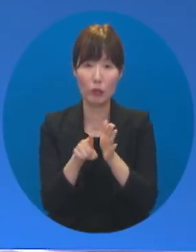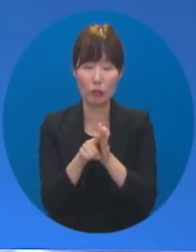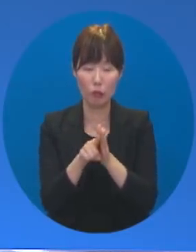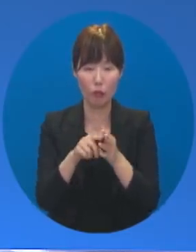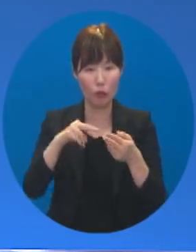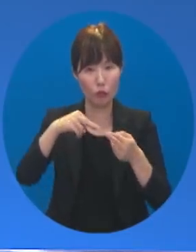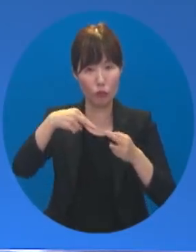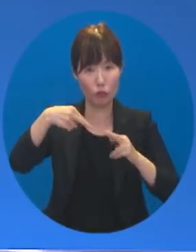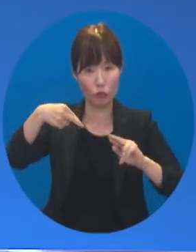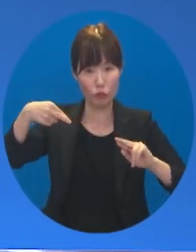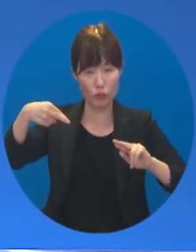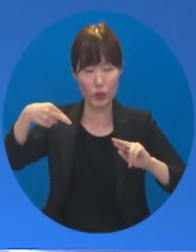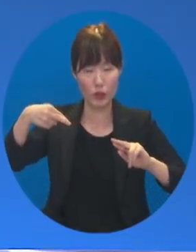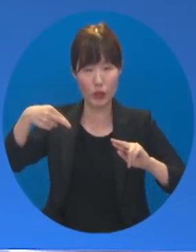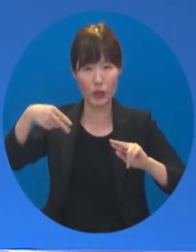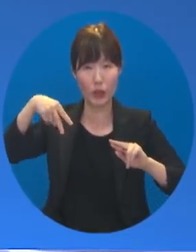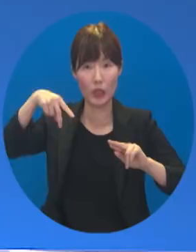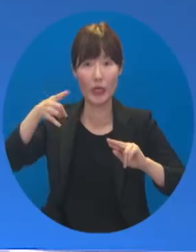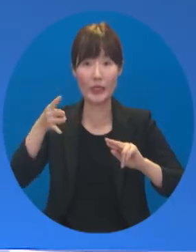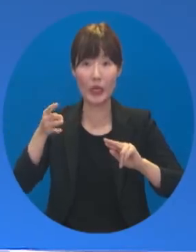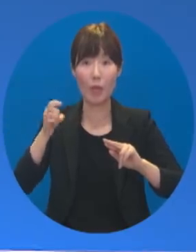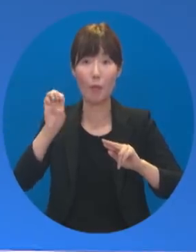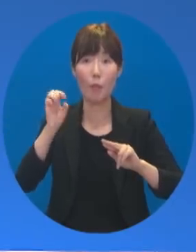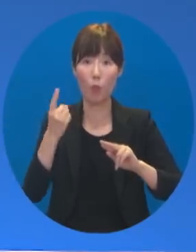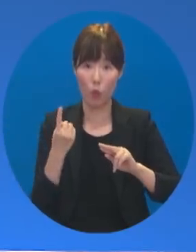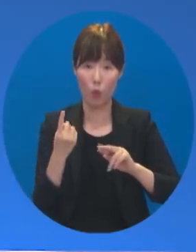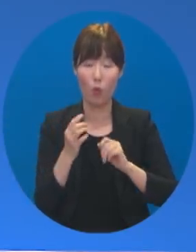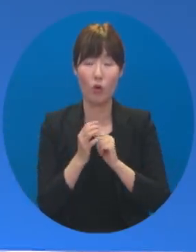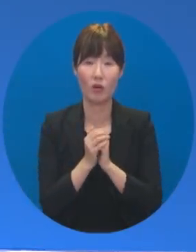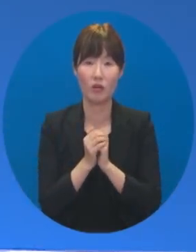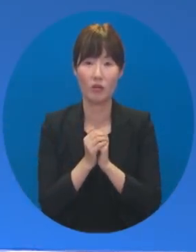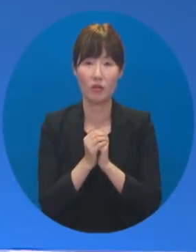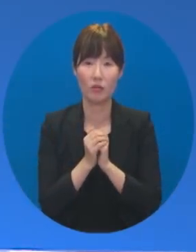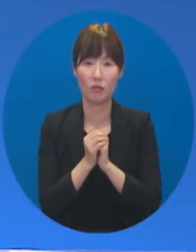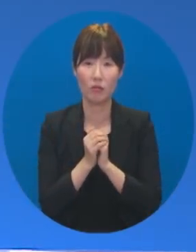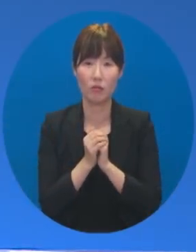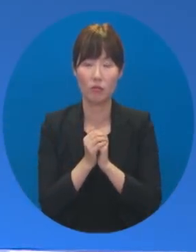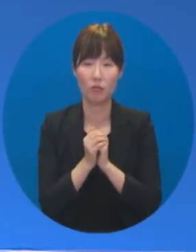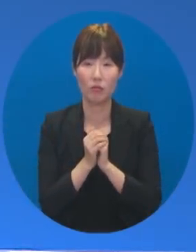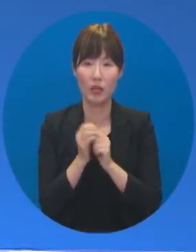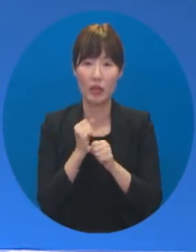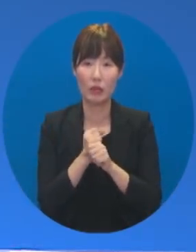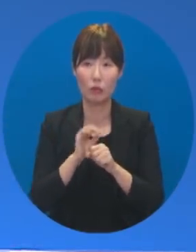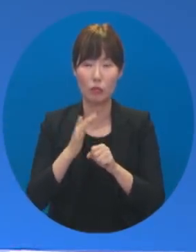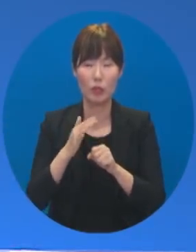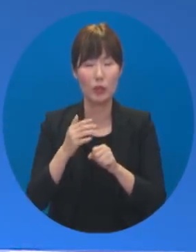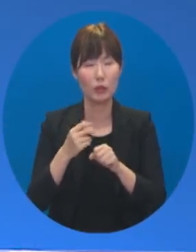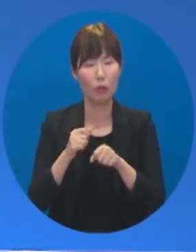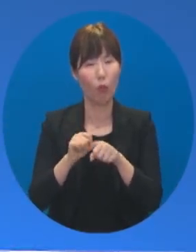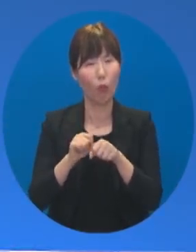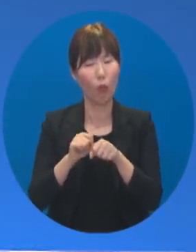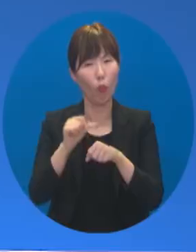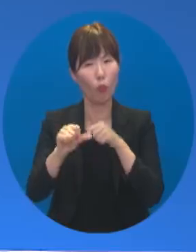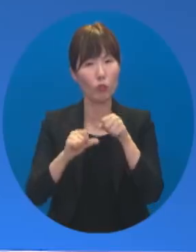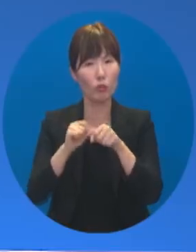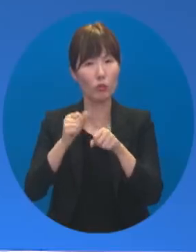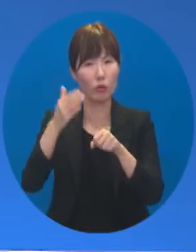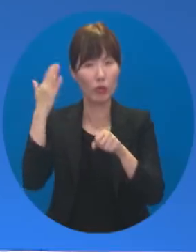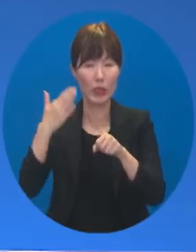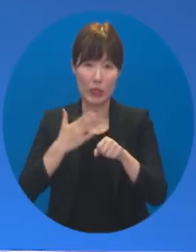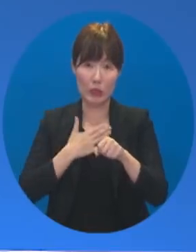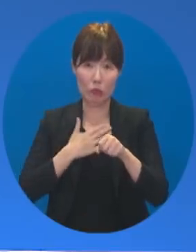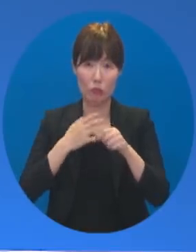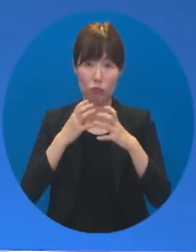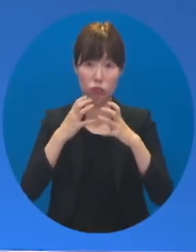제가 지금은 좀 살이 빠졌는데 그 한 몇 년 전에는 이렇게 많이 부어 있었거든요. 근데 원래는 자기 지방으로